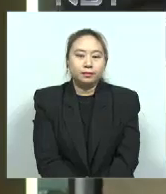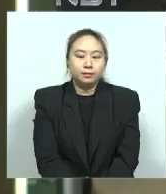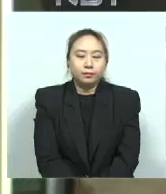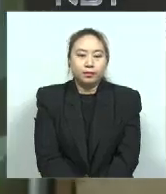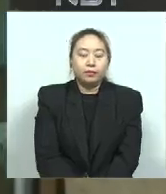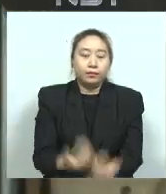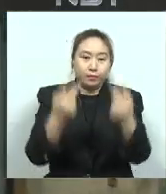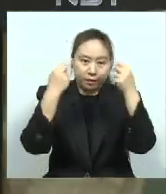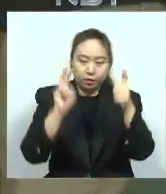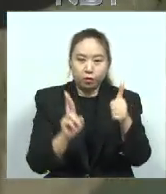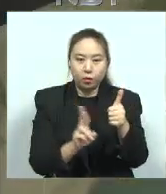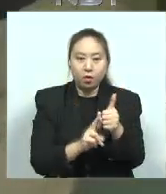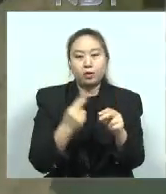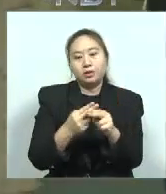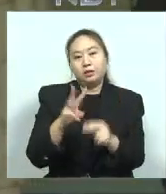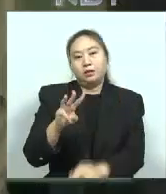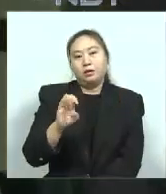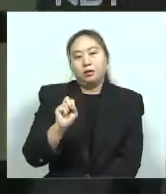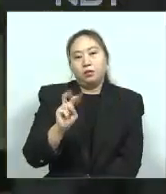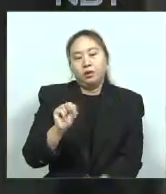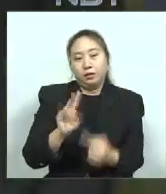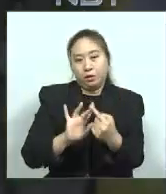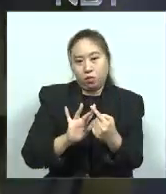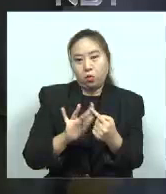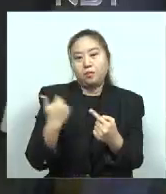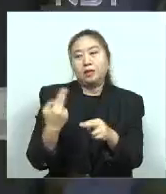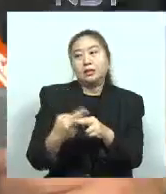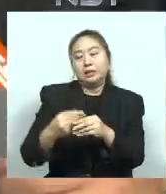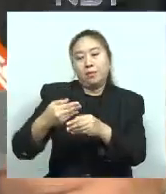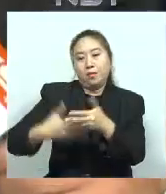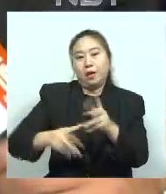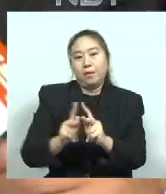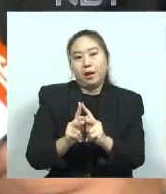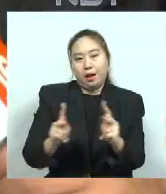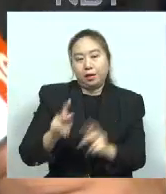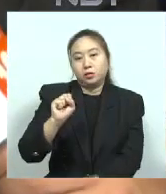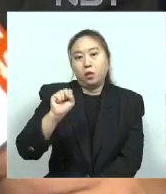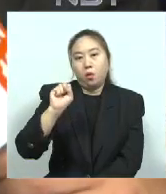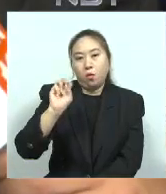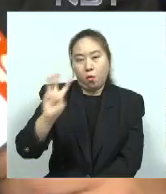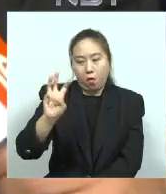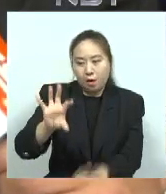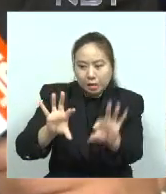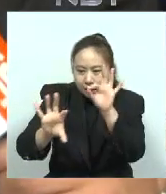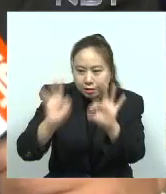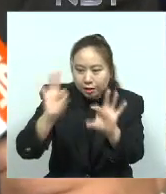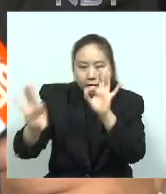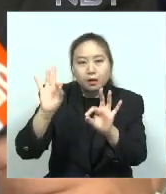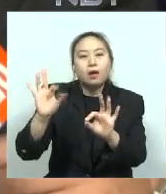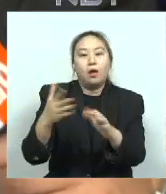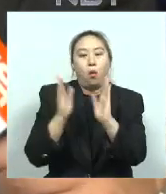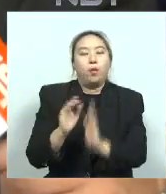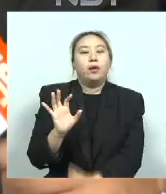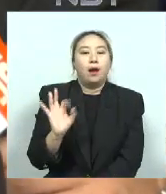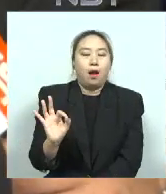นายวิษณุเครืองามรองนายกรัฐมนตรีเปิดเผยรายชื่อคณะกรรมการสรรหาสมาชิกวุฒิสภาจำนวน